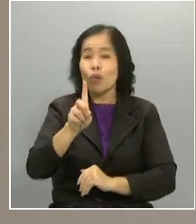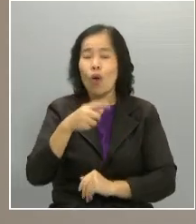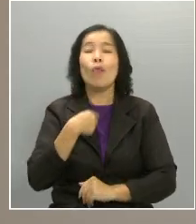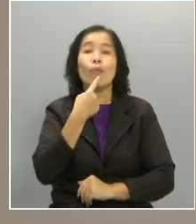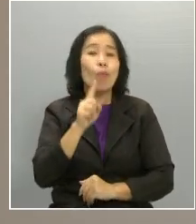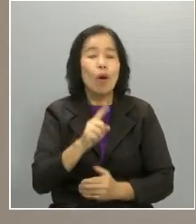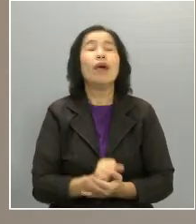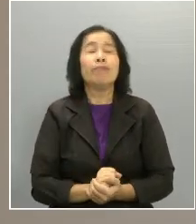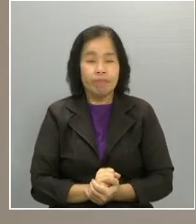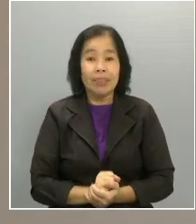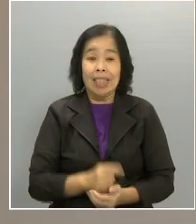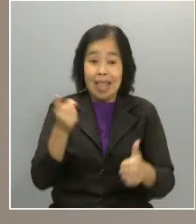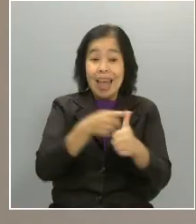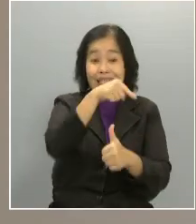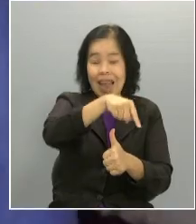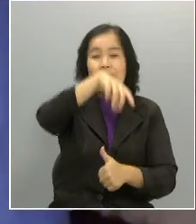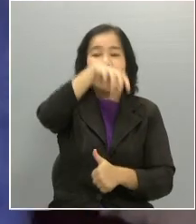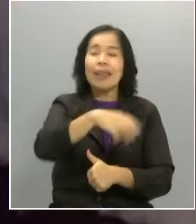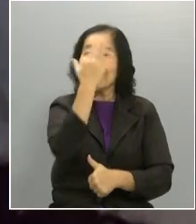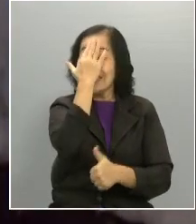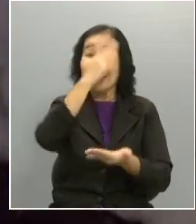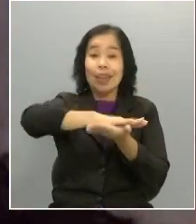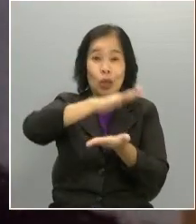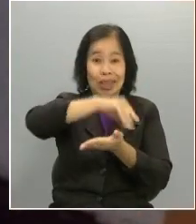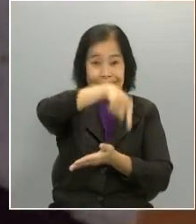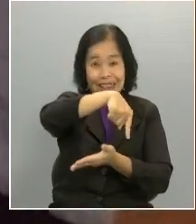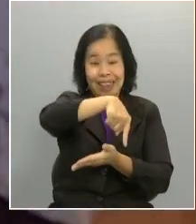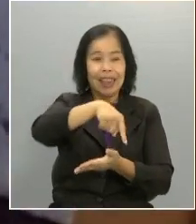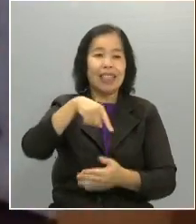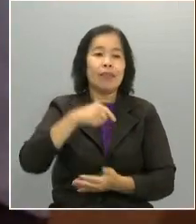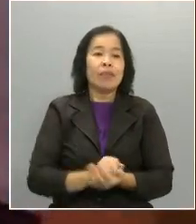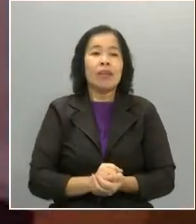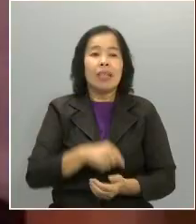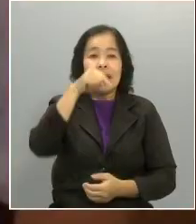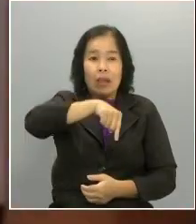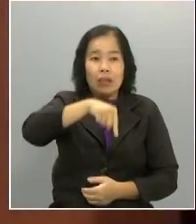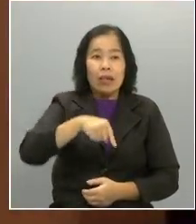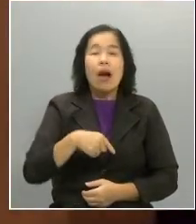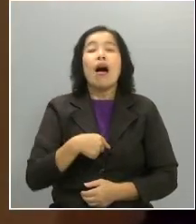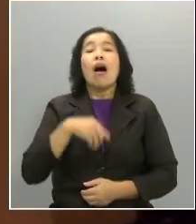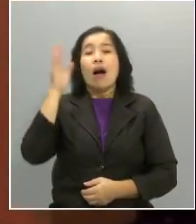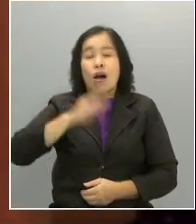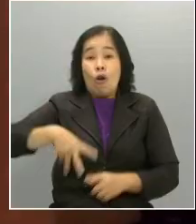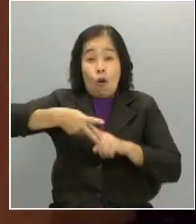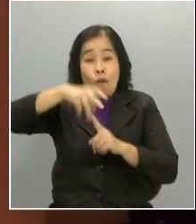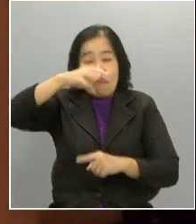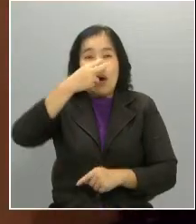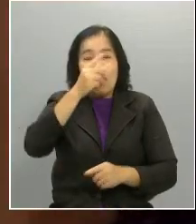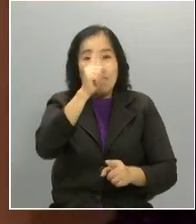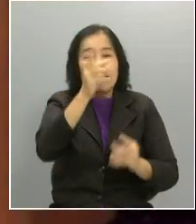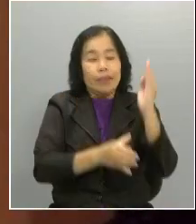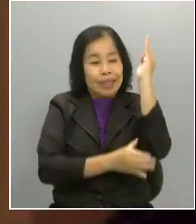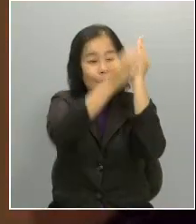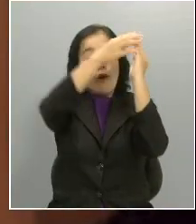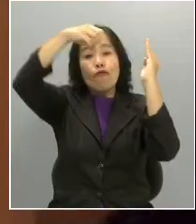คือพูดถึงจุดแรกก่อนจุดแรกเนี่ยหลังโรงเรียนสตรีราชินูทิศจุดนั้นเนี่ยปรากฏว่ามันเป็นเสาไฟสาธ